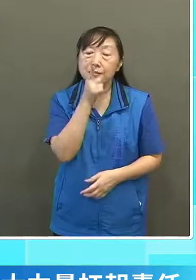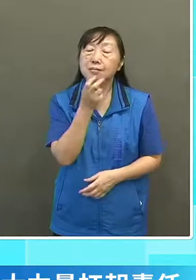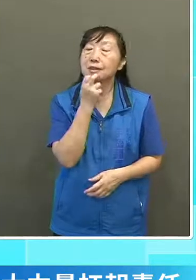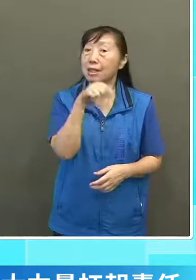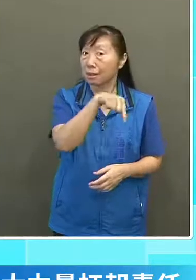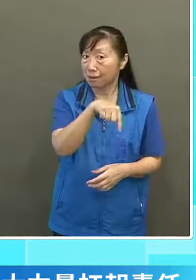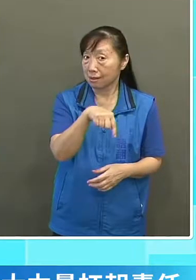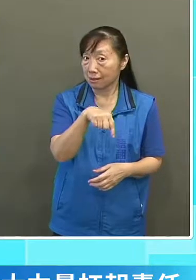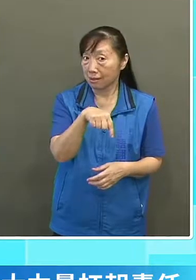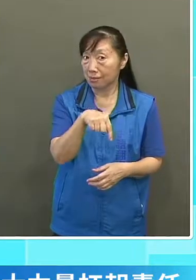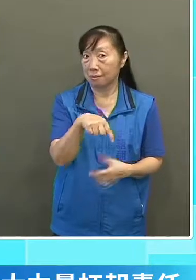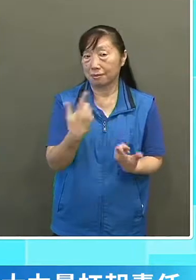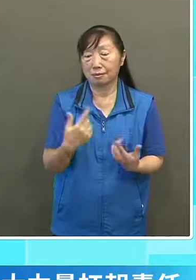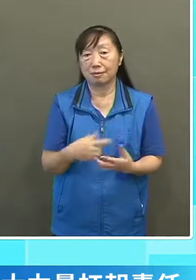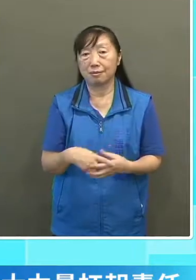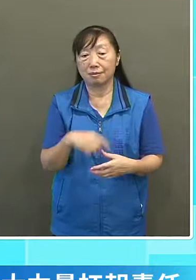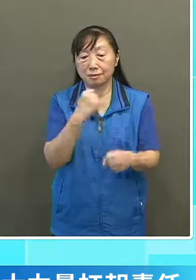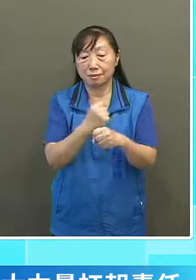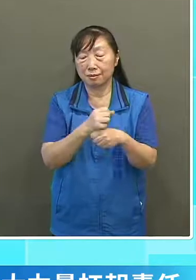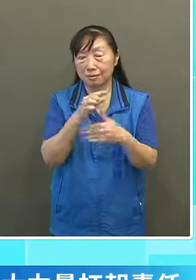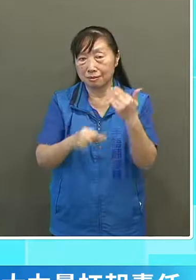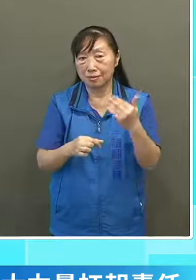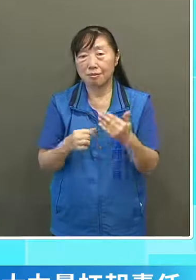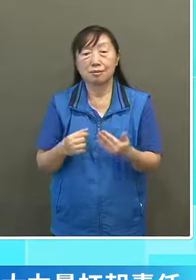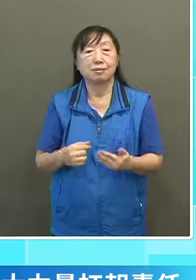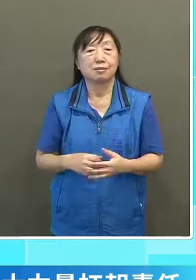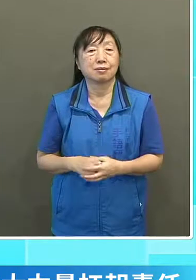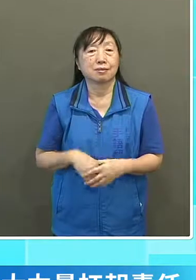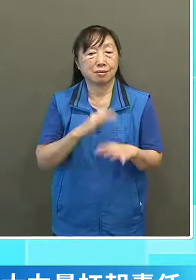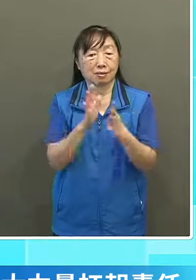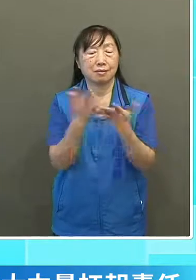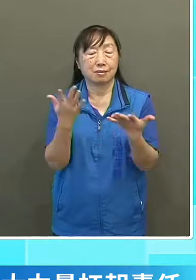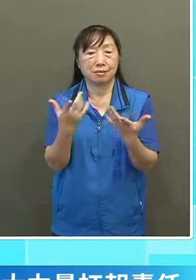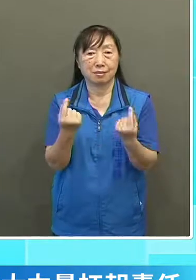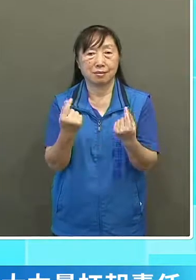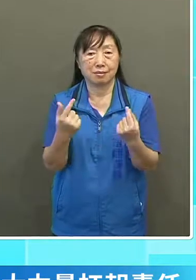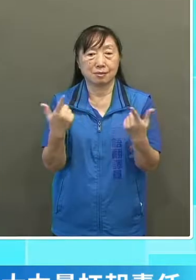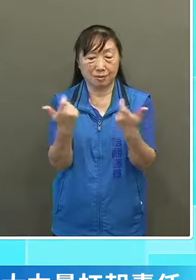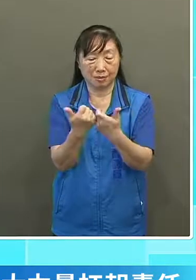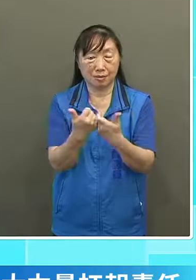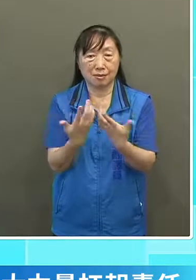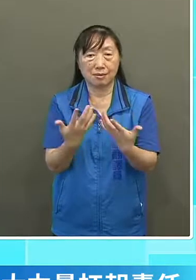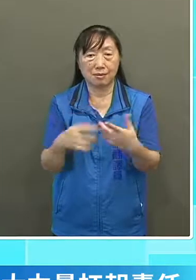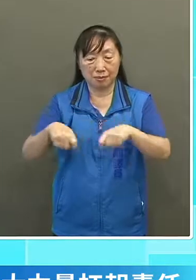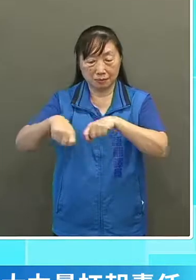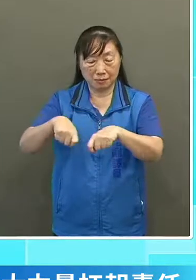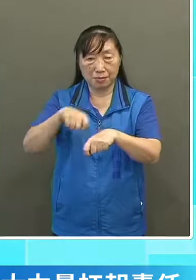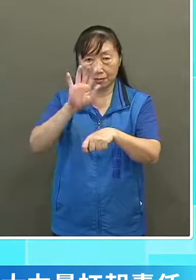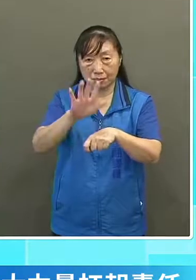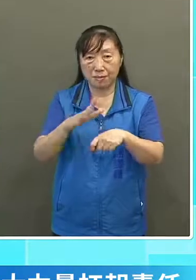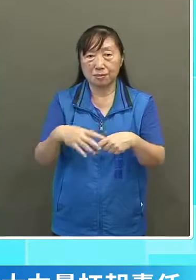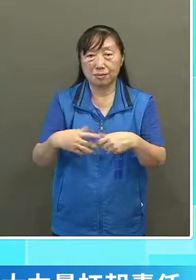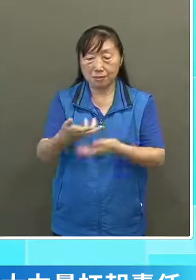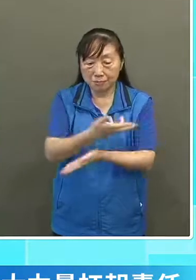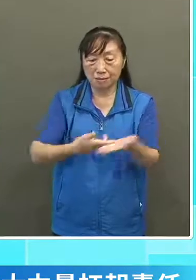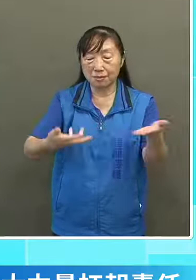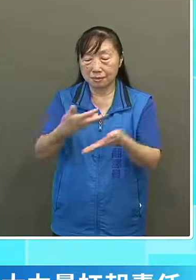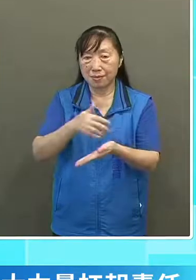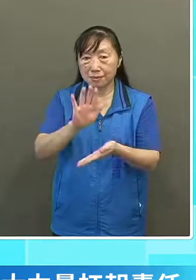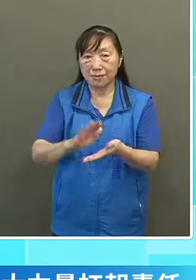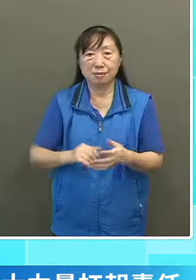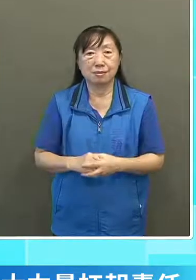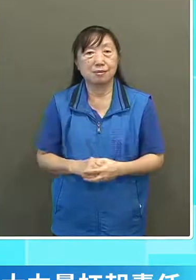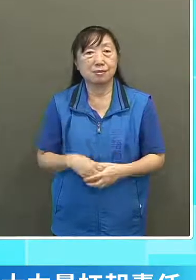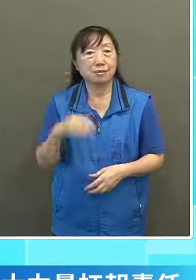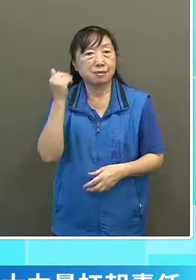防疫的相关的作为跟指引，我们都同时在做好详细的紧密的沟通跟协调，